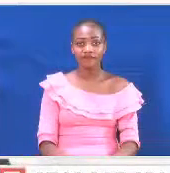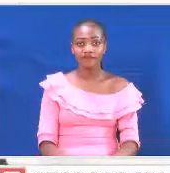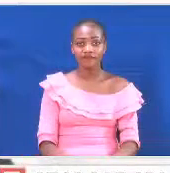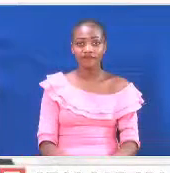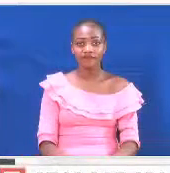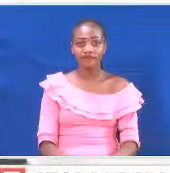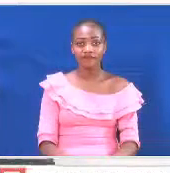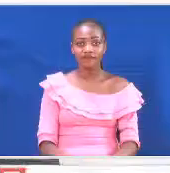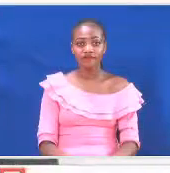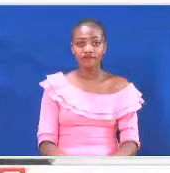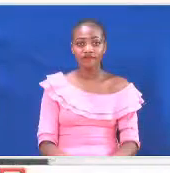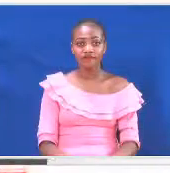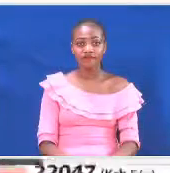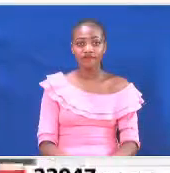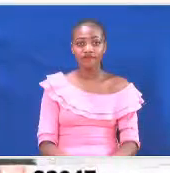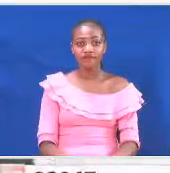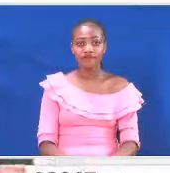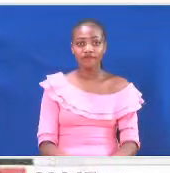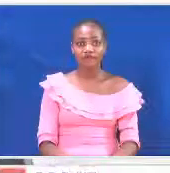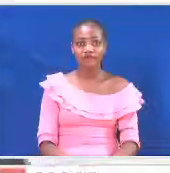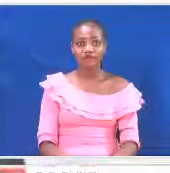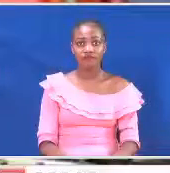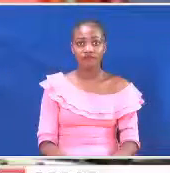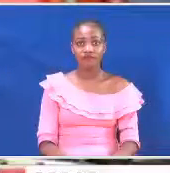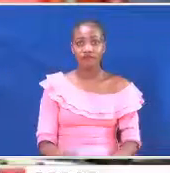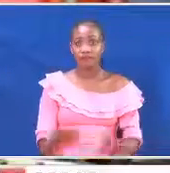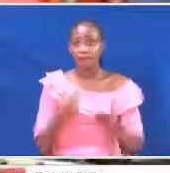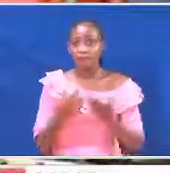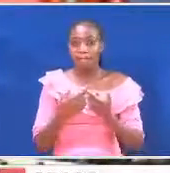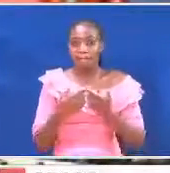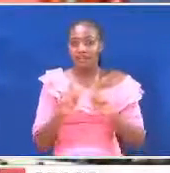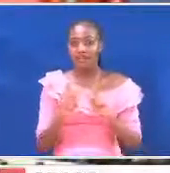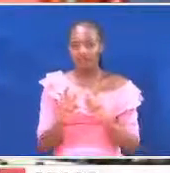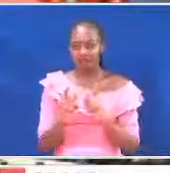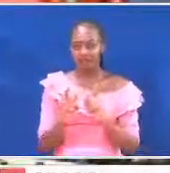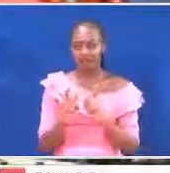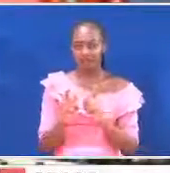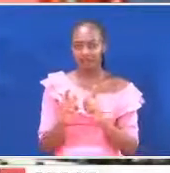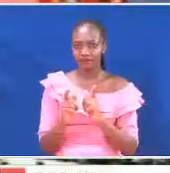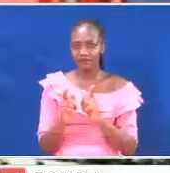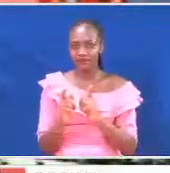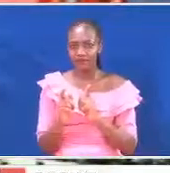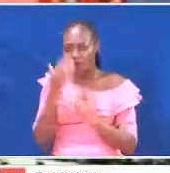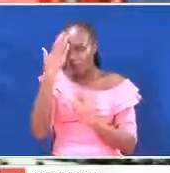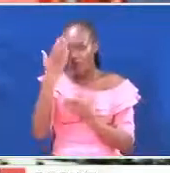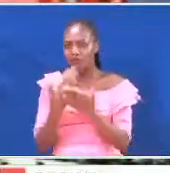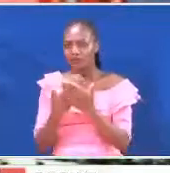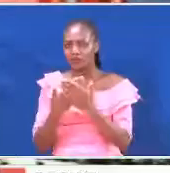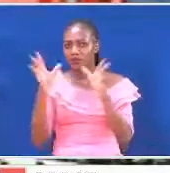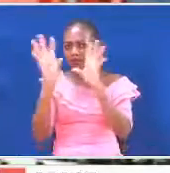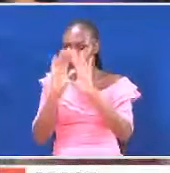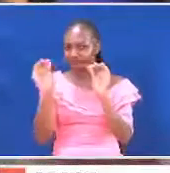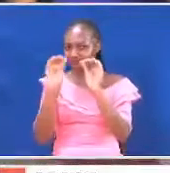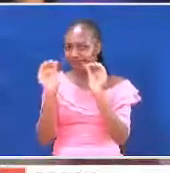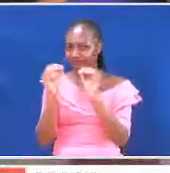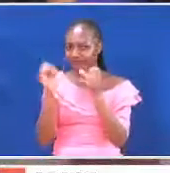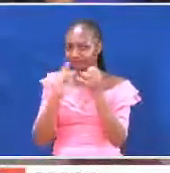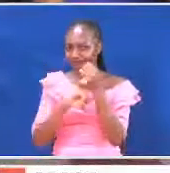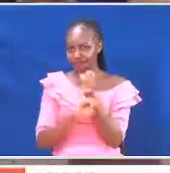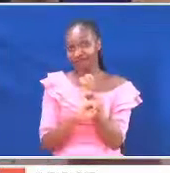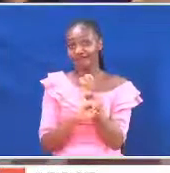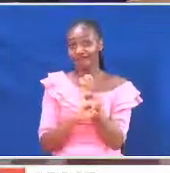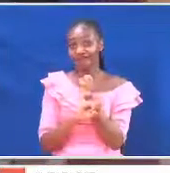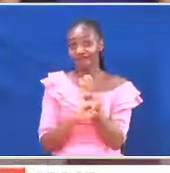And also it talks about sign language bill. Lakini ilikuwaje akamposa rais? The real meaning was we need to